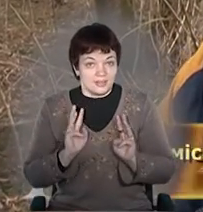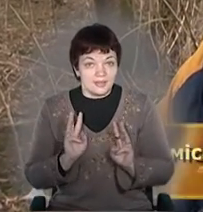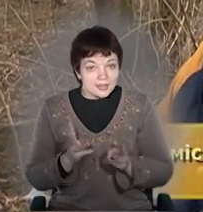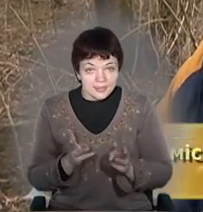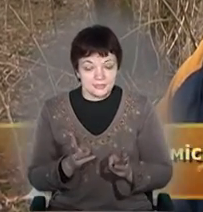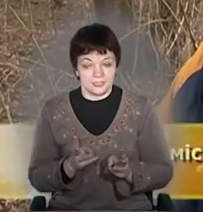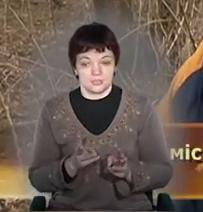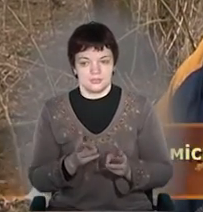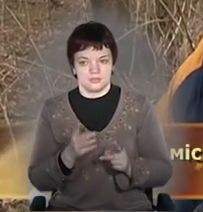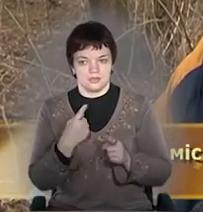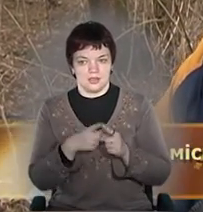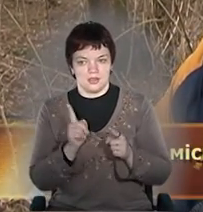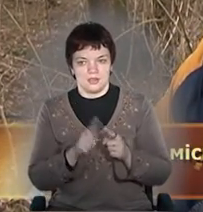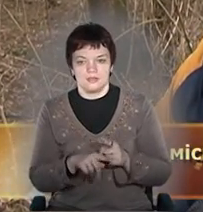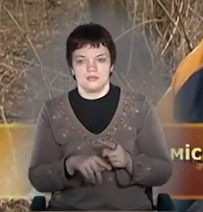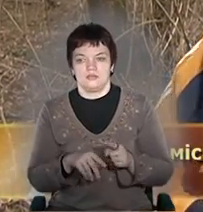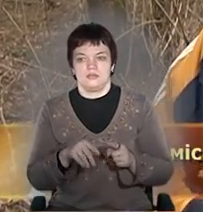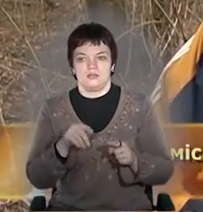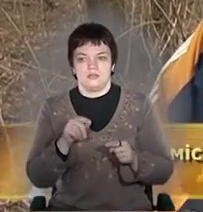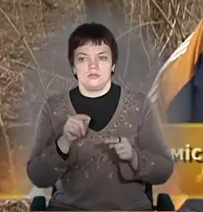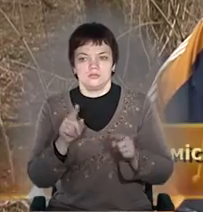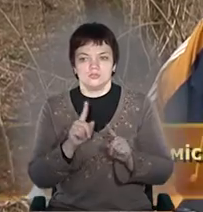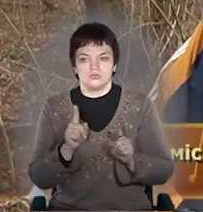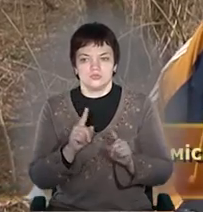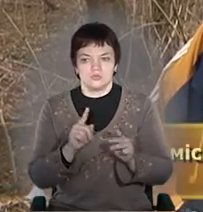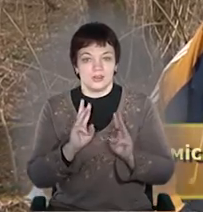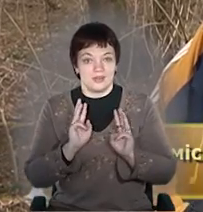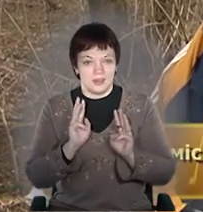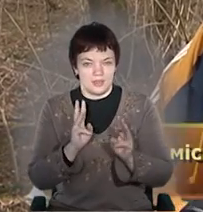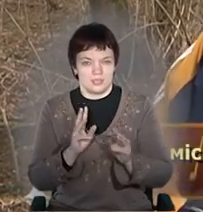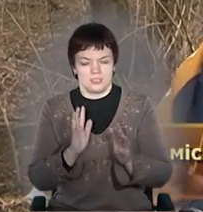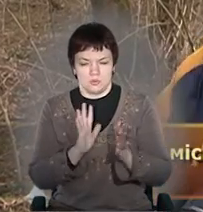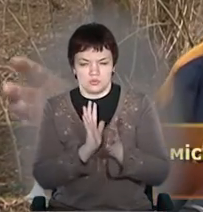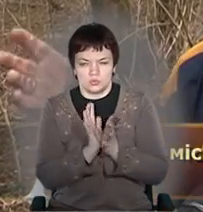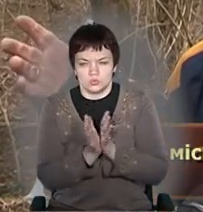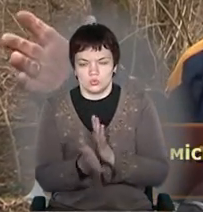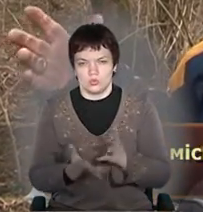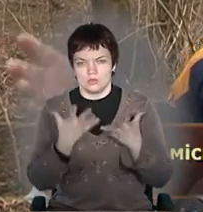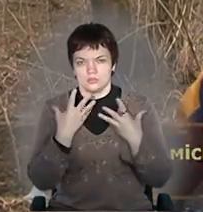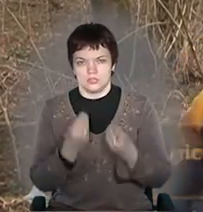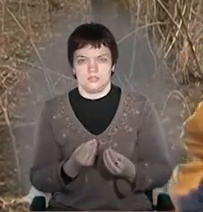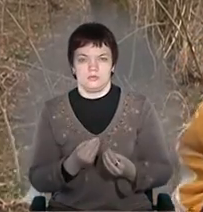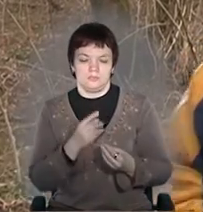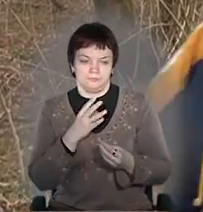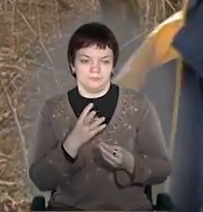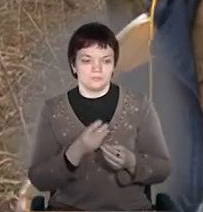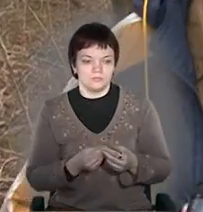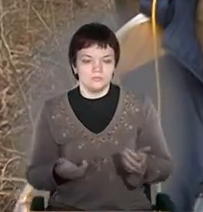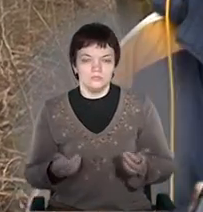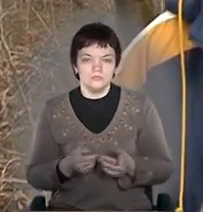что лес, в который ты никуда не войдешь. Я в этот лес уже не попаду. Як виросте ліс, ну, приходь менше, чим оце,